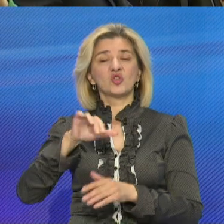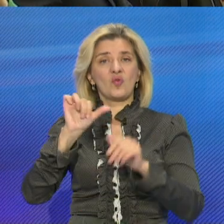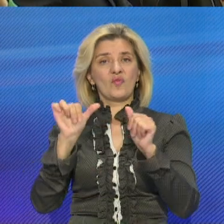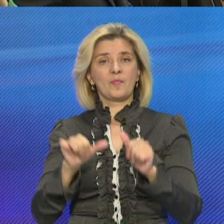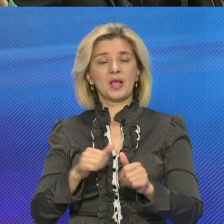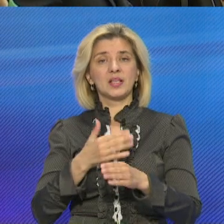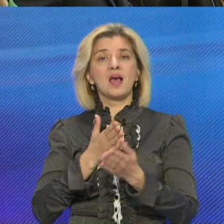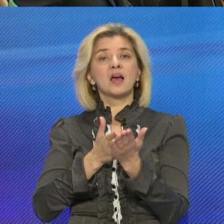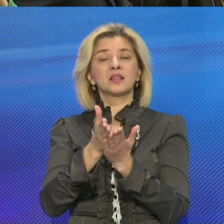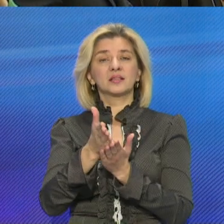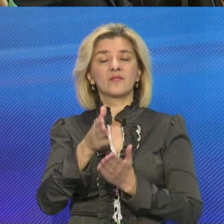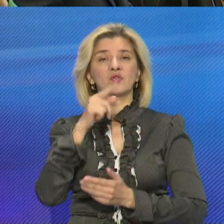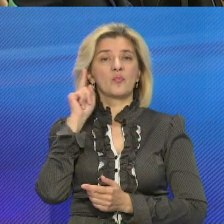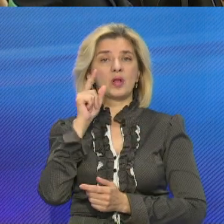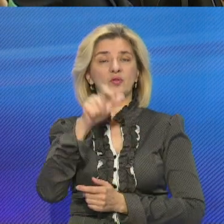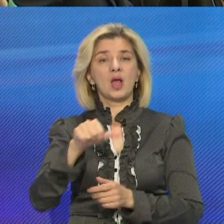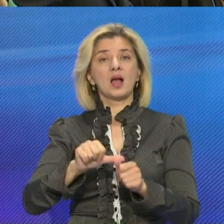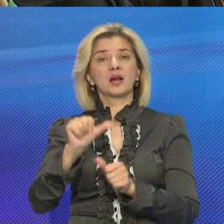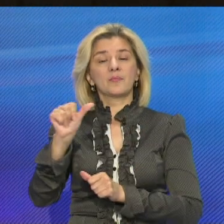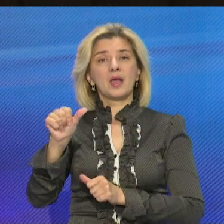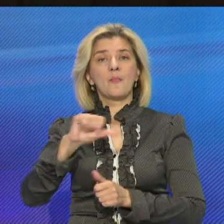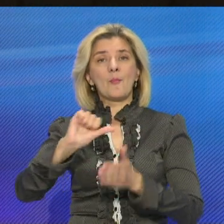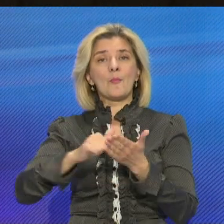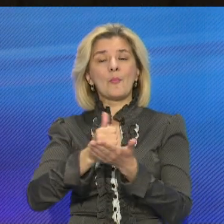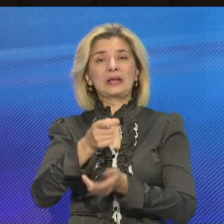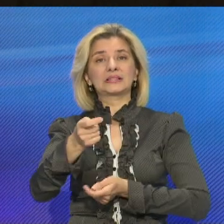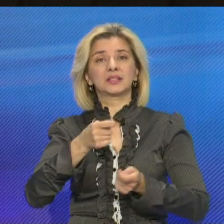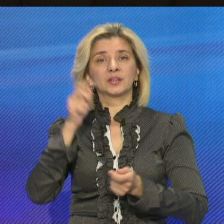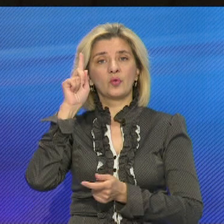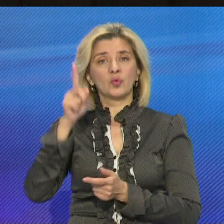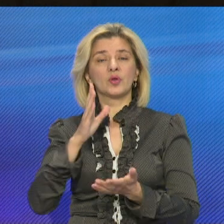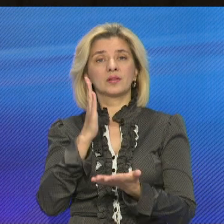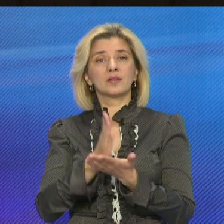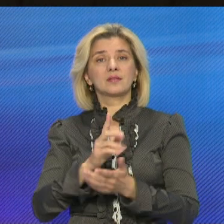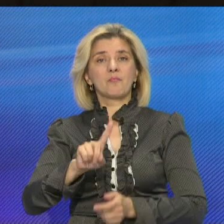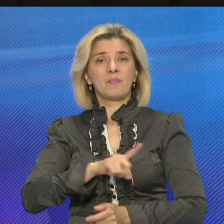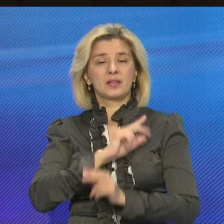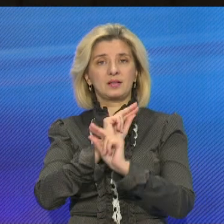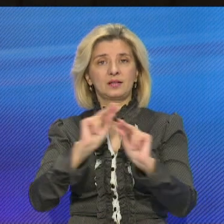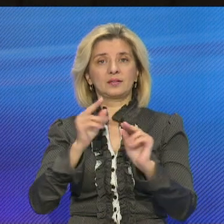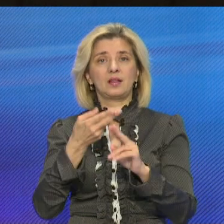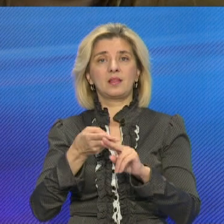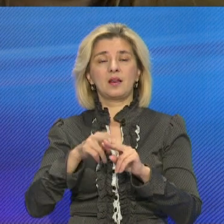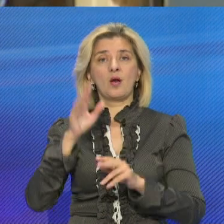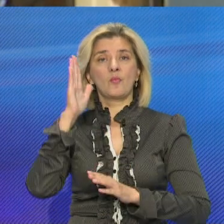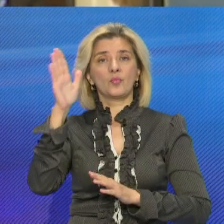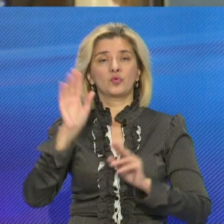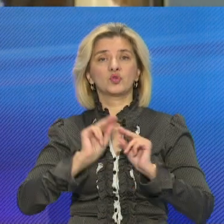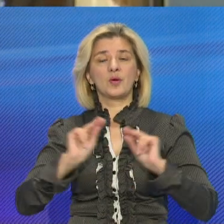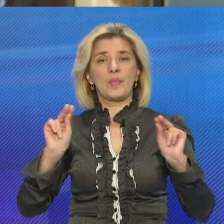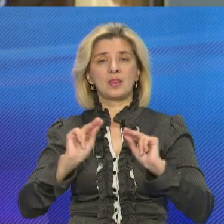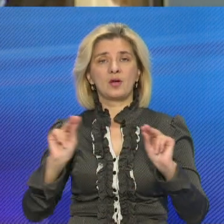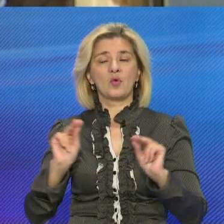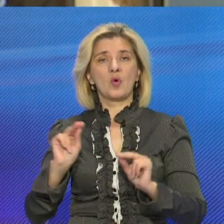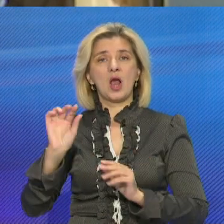людям. А кроме того, президентский урок стал своеобразным майстер-классом для будущих педагогов. Глава